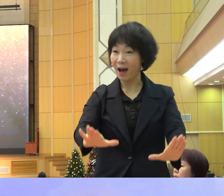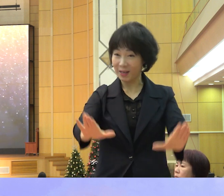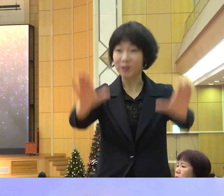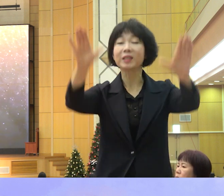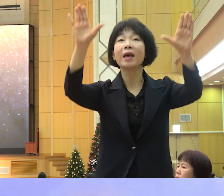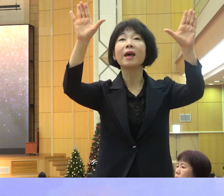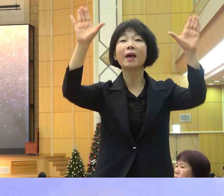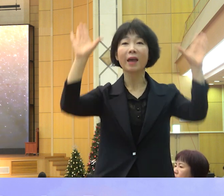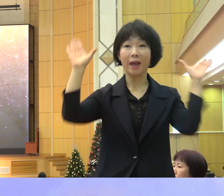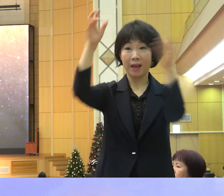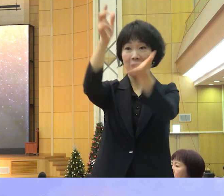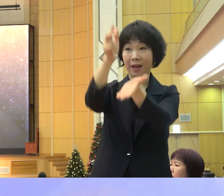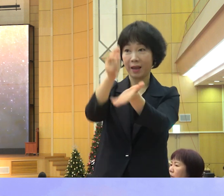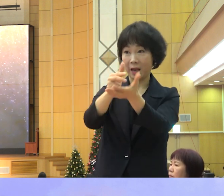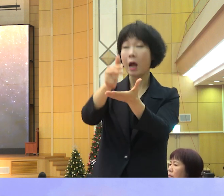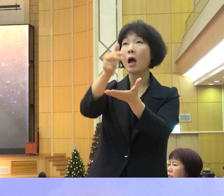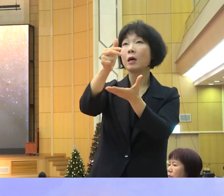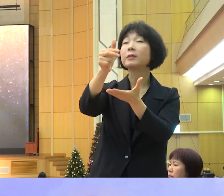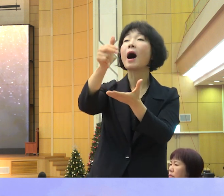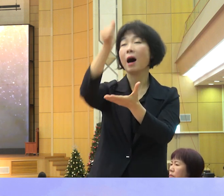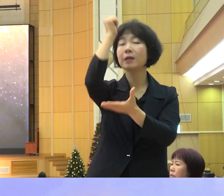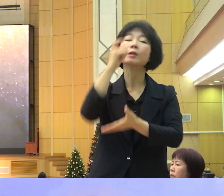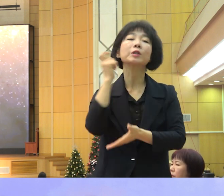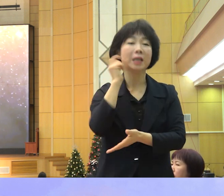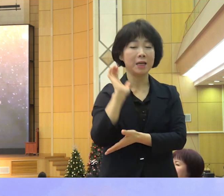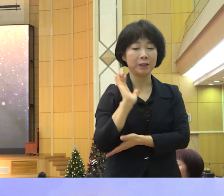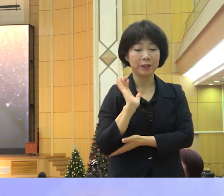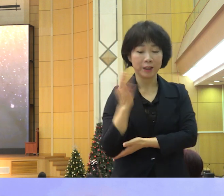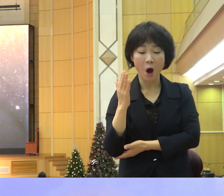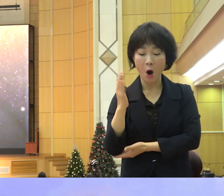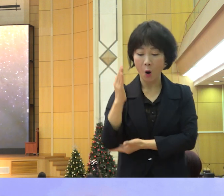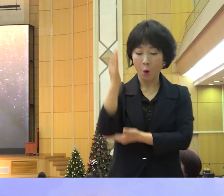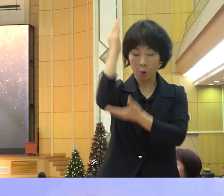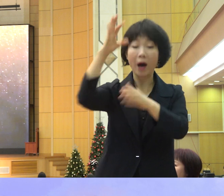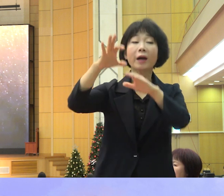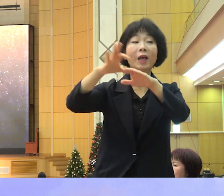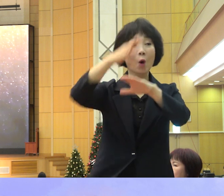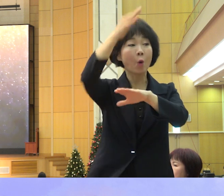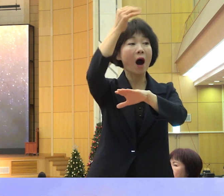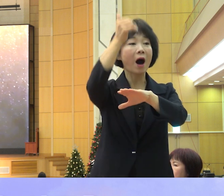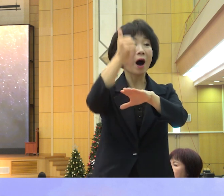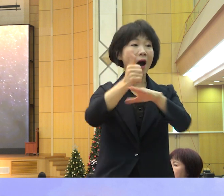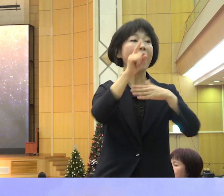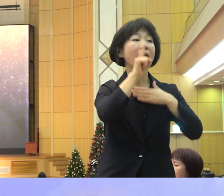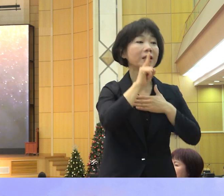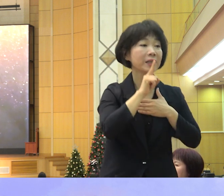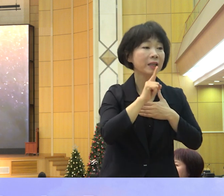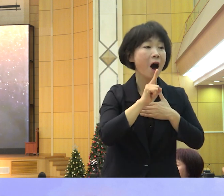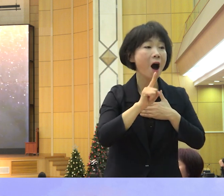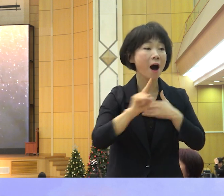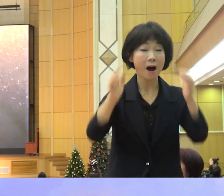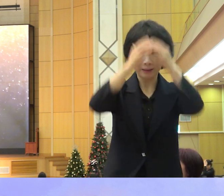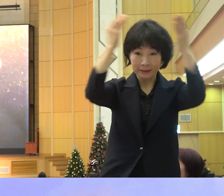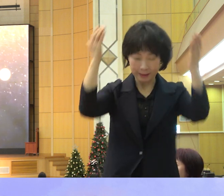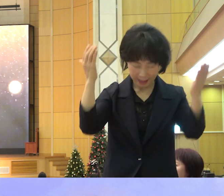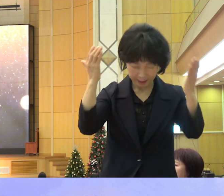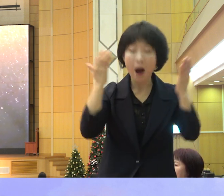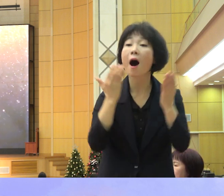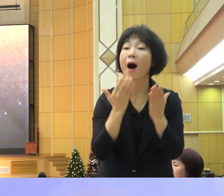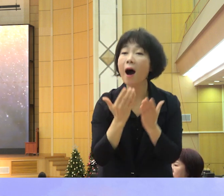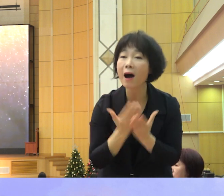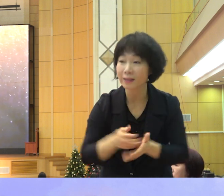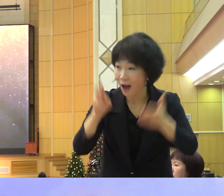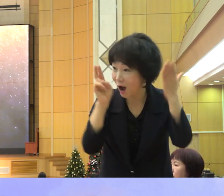왕께 만세. 당신은 영광의 왕이라.